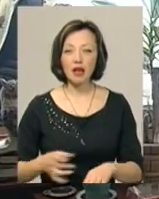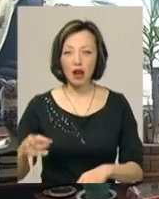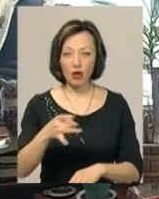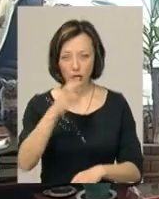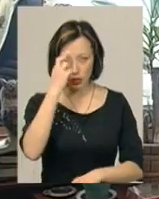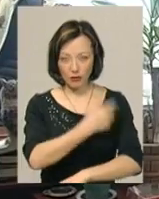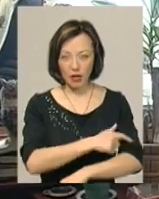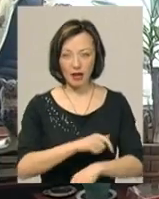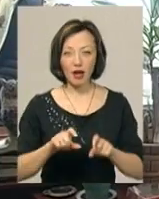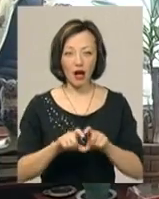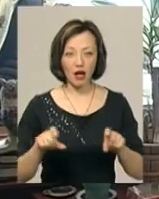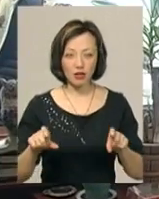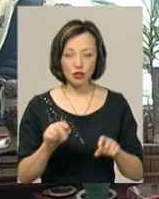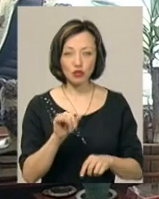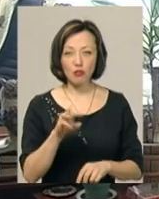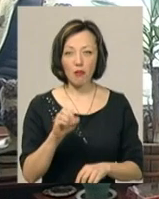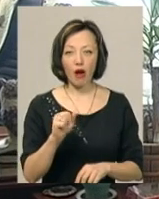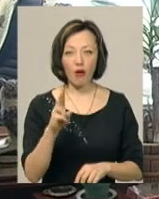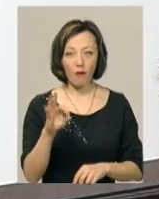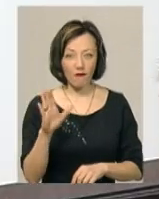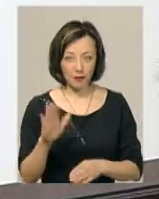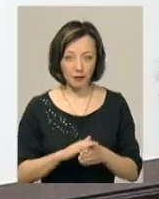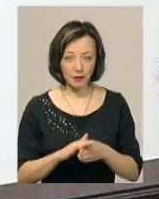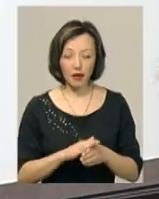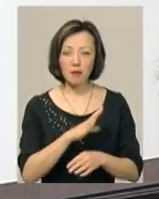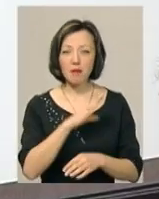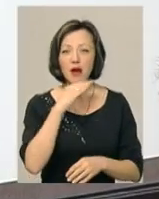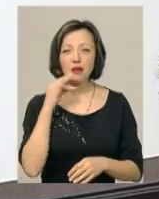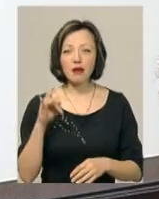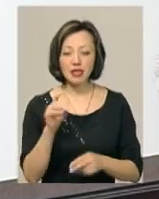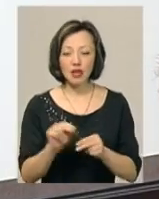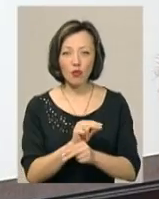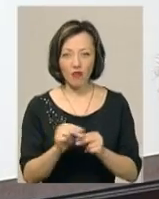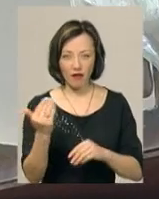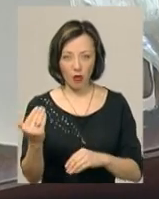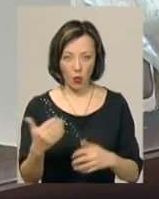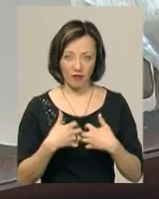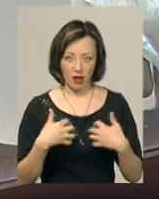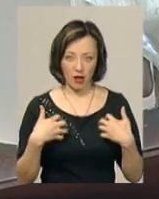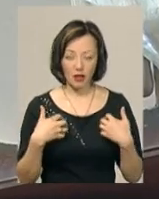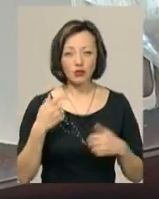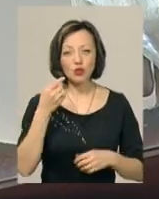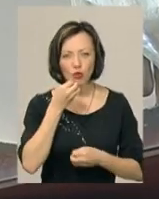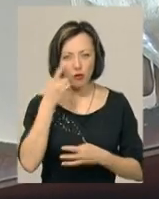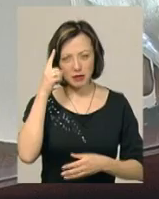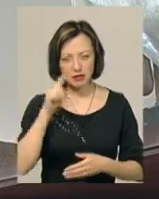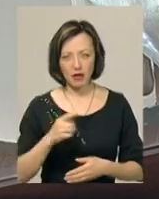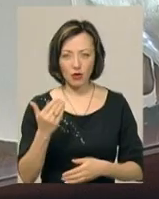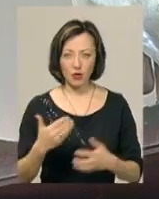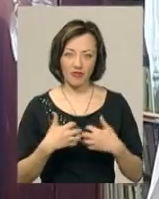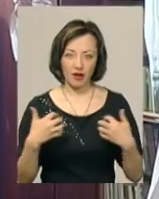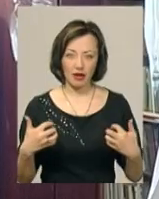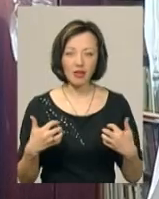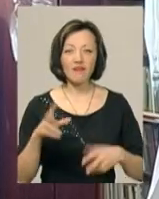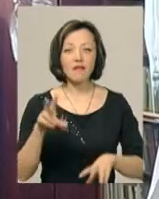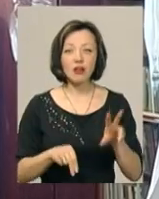державної лікарні ветеринарної медицини Кирило Чумаков неодноразово лікував та рятував життя підопічних Сергія Пальохіна. Він добре знайомий із його тваринами,